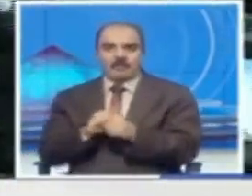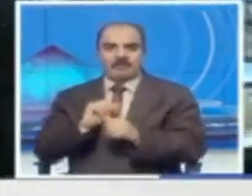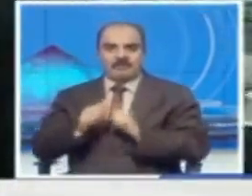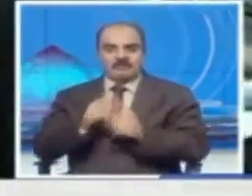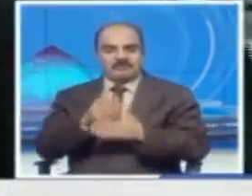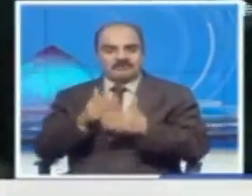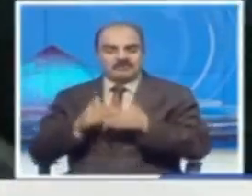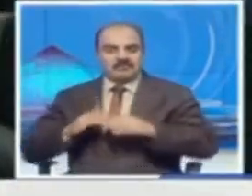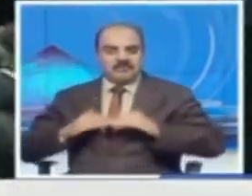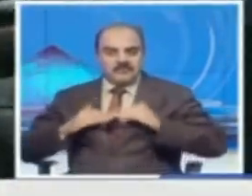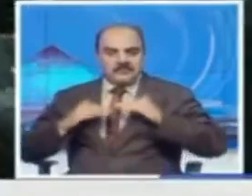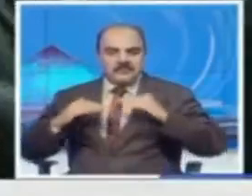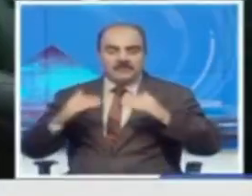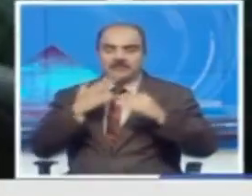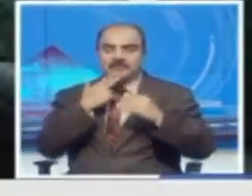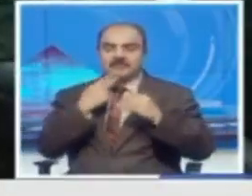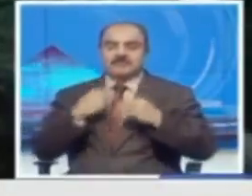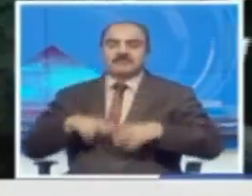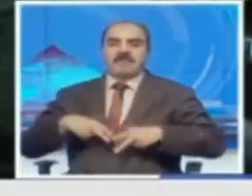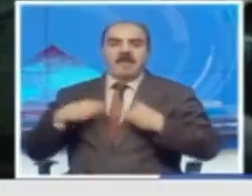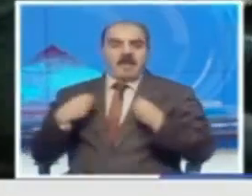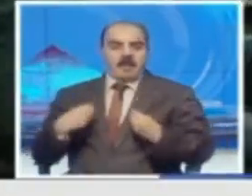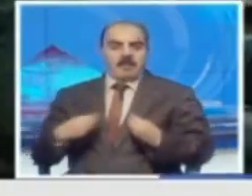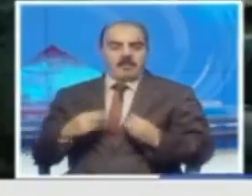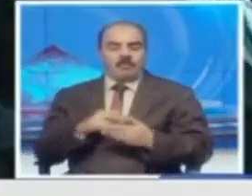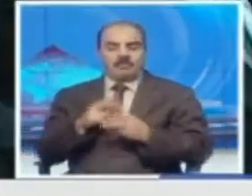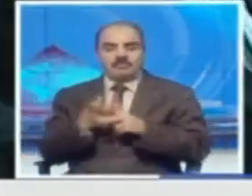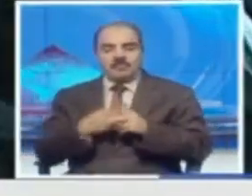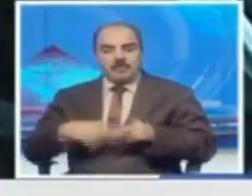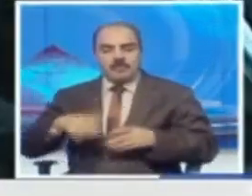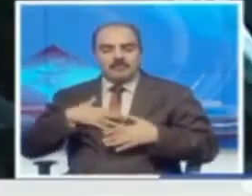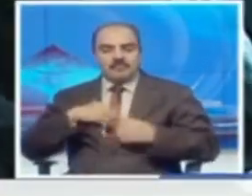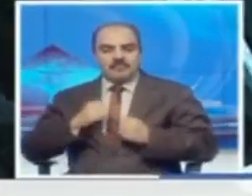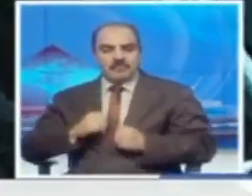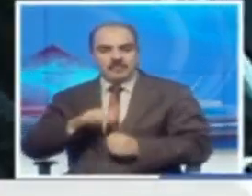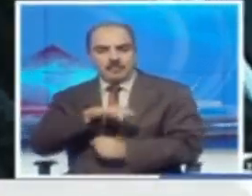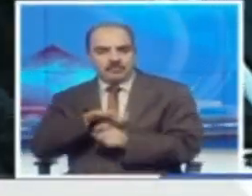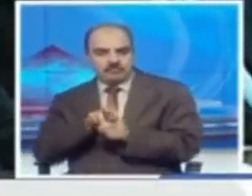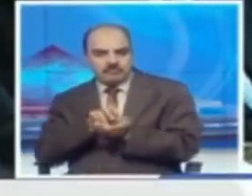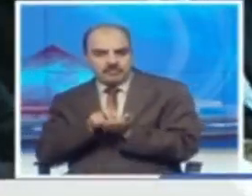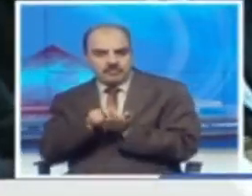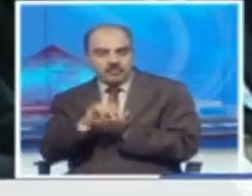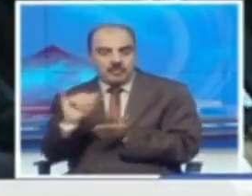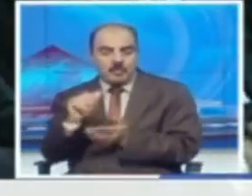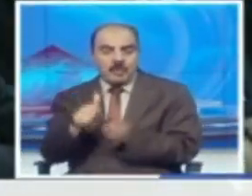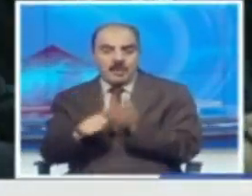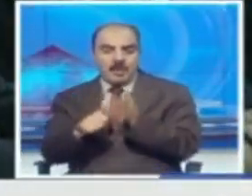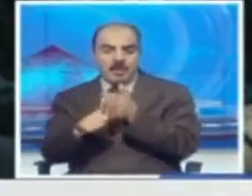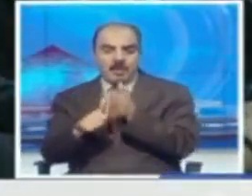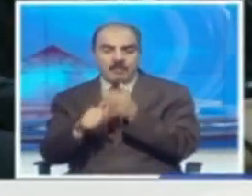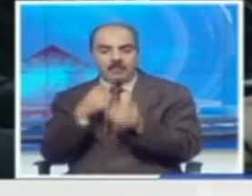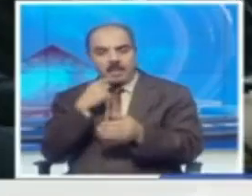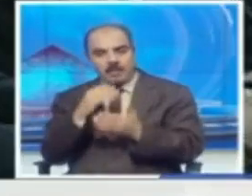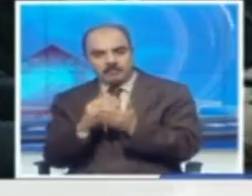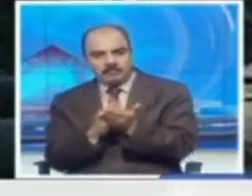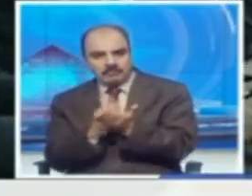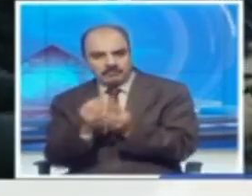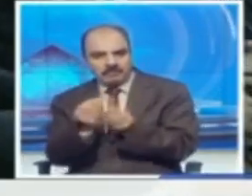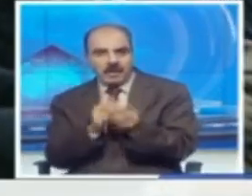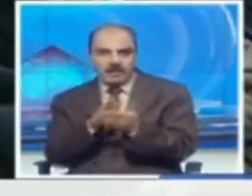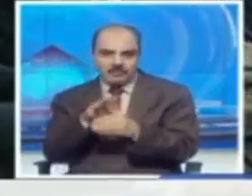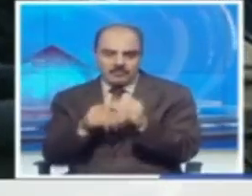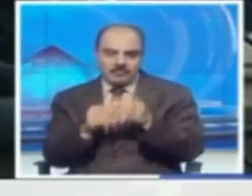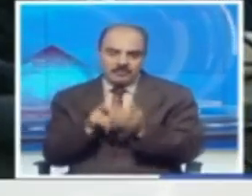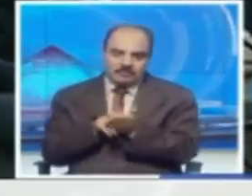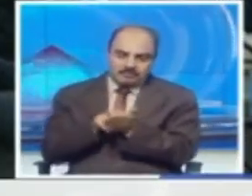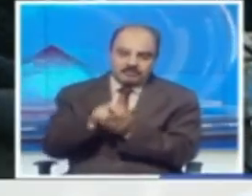بناء نظام حياة تعتمد على مجتمع صحي يعد أحد المحاور الرئيسية التي يسعى